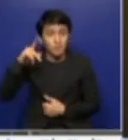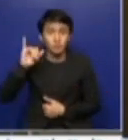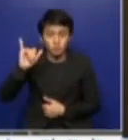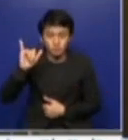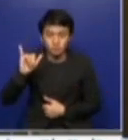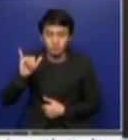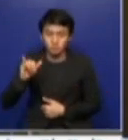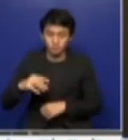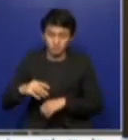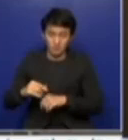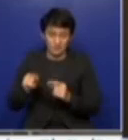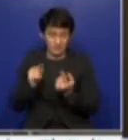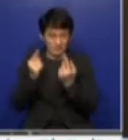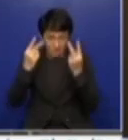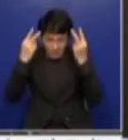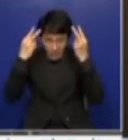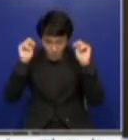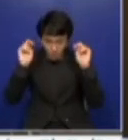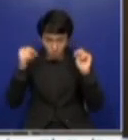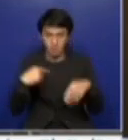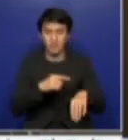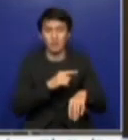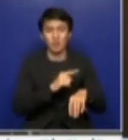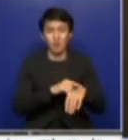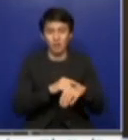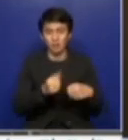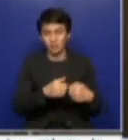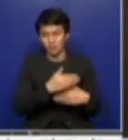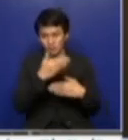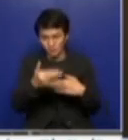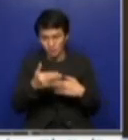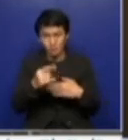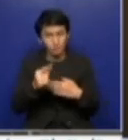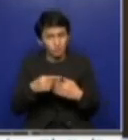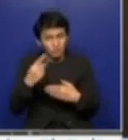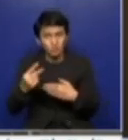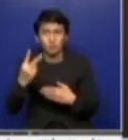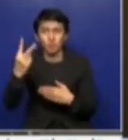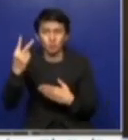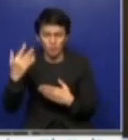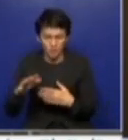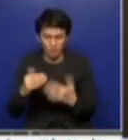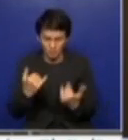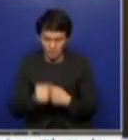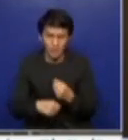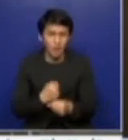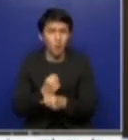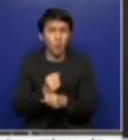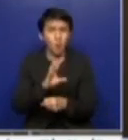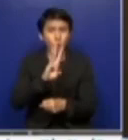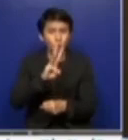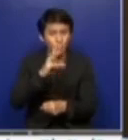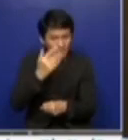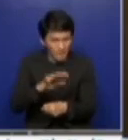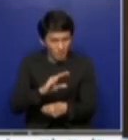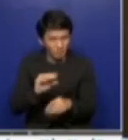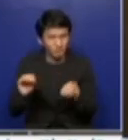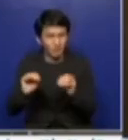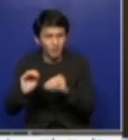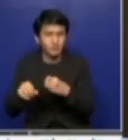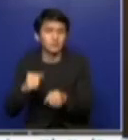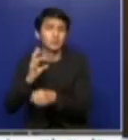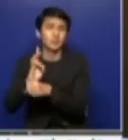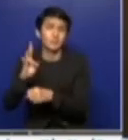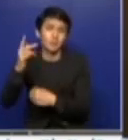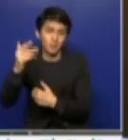มา2ช่วงเป็นเวลากว่า6ปีย่างเข้าปีที่7ด้วยระ